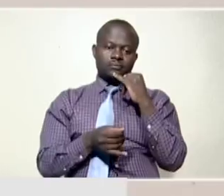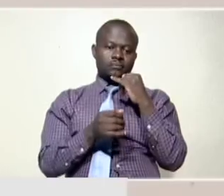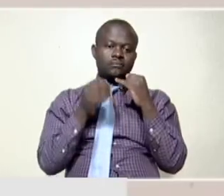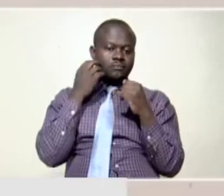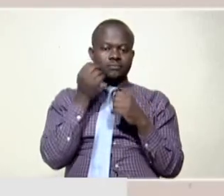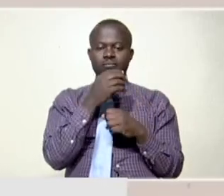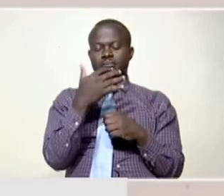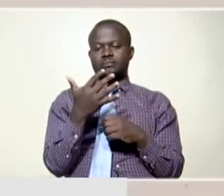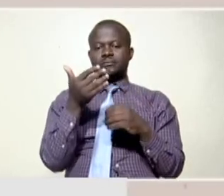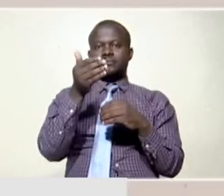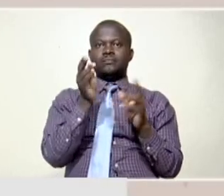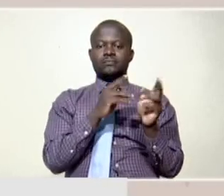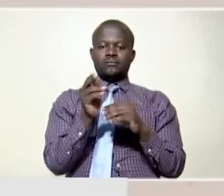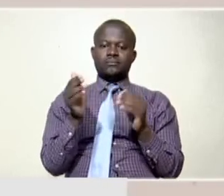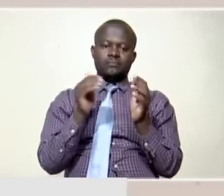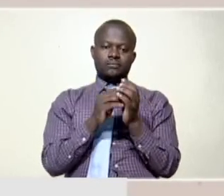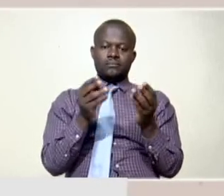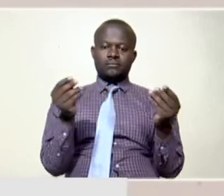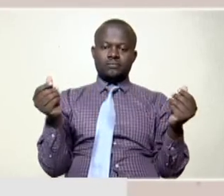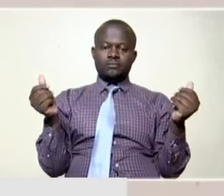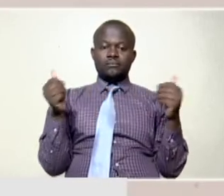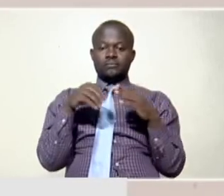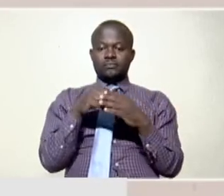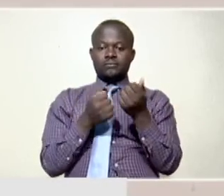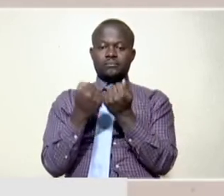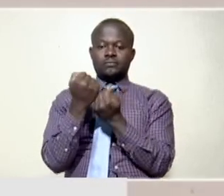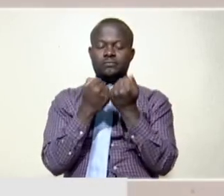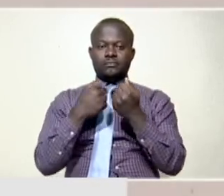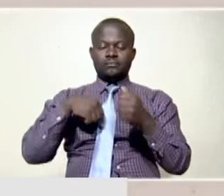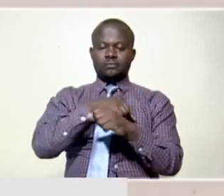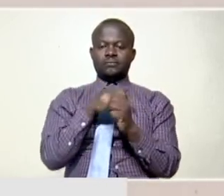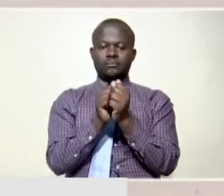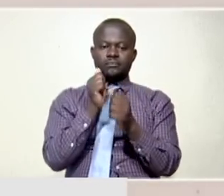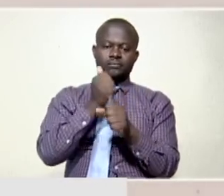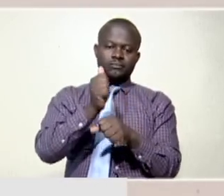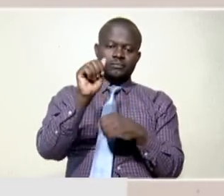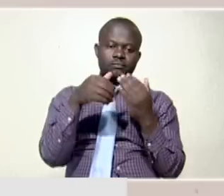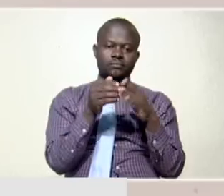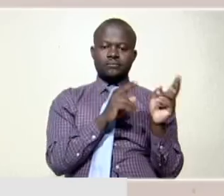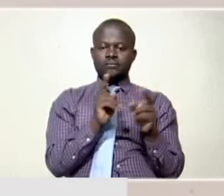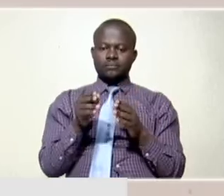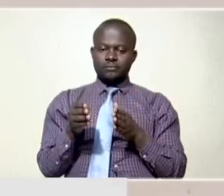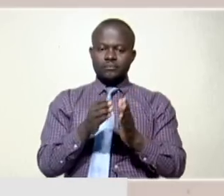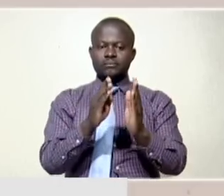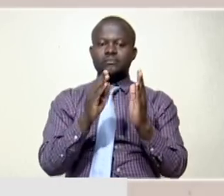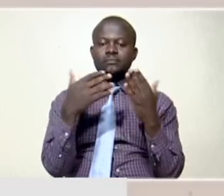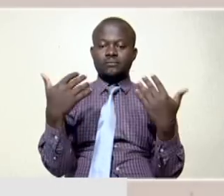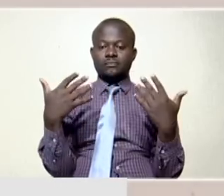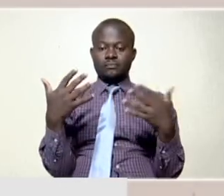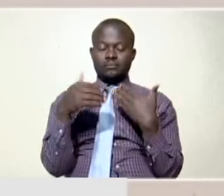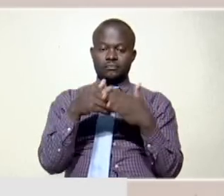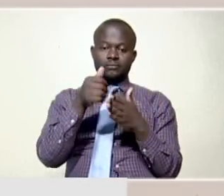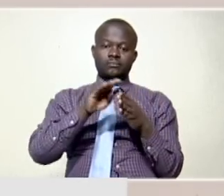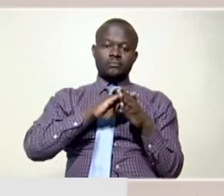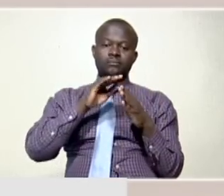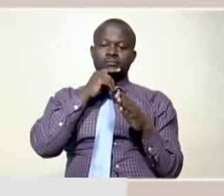Gicurasi n'ubundi uriya muhanda urongera urangirika. Mu mikoranire yacu rero na rwiyemezamirimo n'ubundi ni umuhanda wari ukiri mu biganza by'uwo